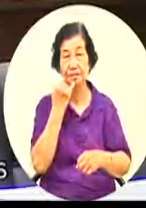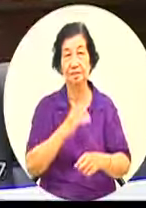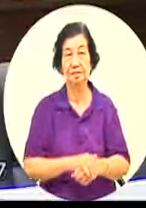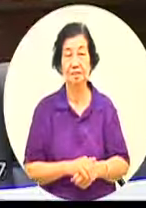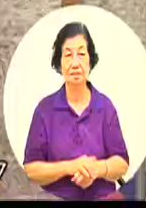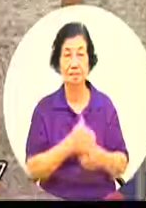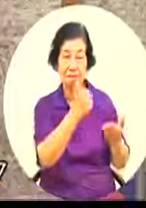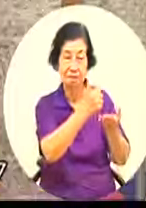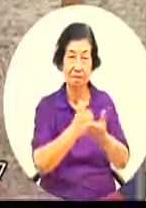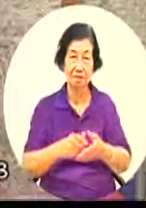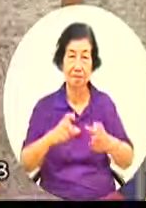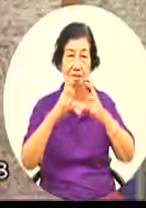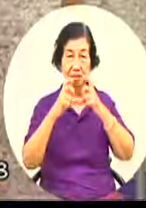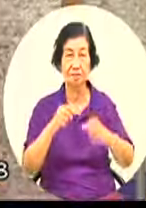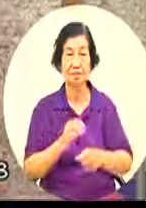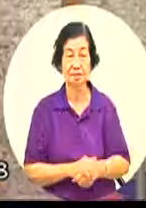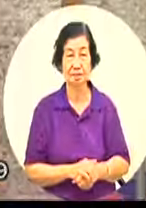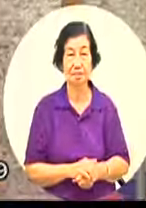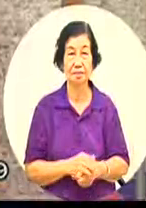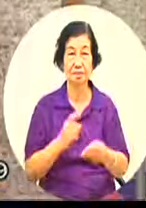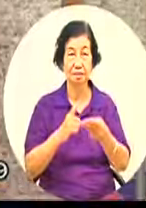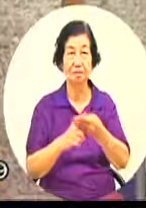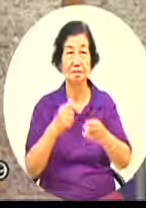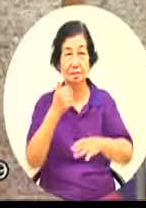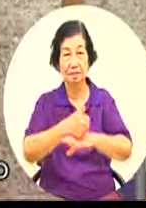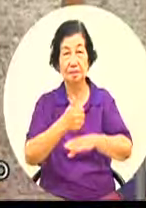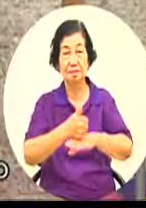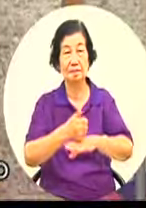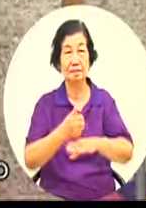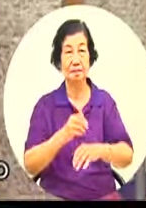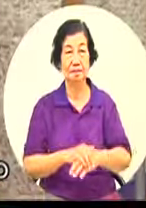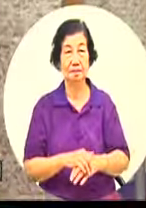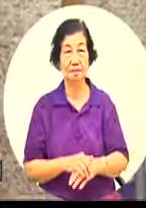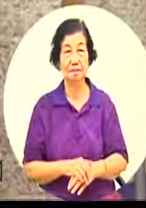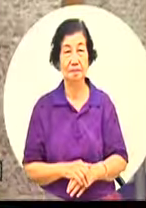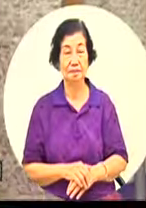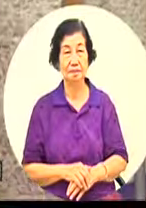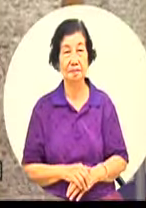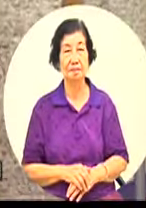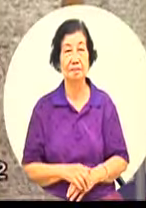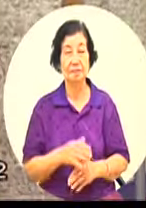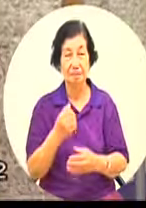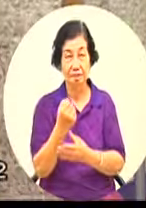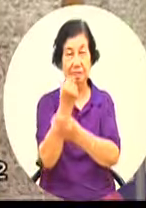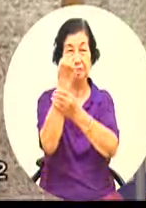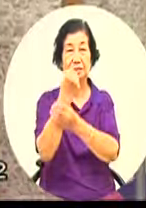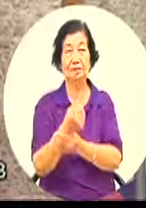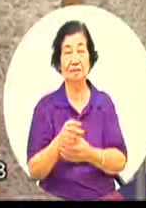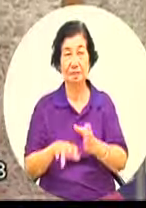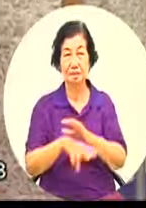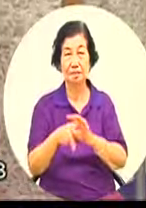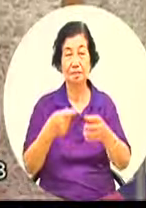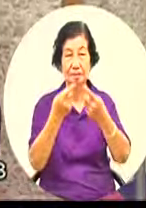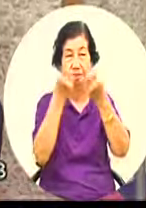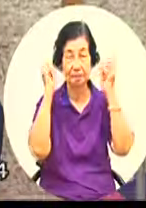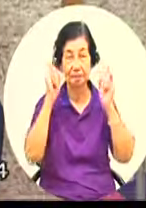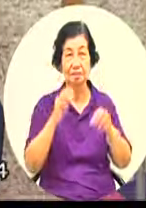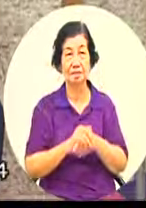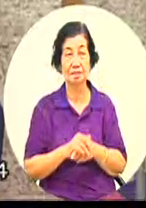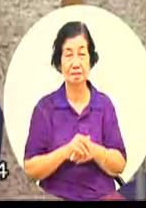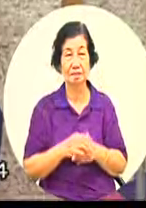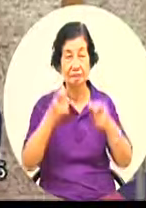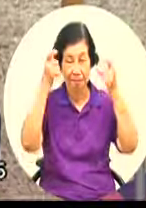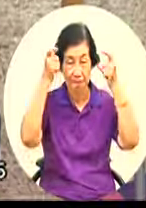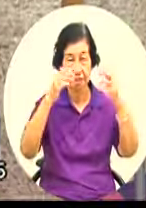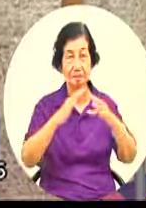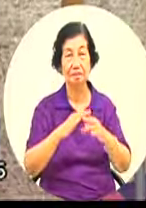答。 好，主席好，那谢谢我们的郑议员哈，这么的支持空大。其实高雄市立空中大学